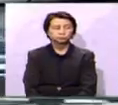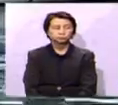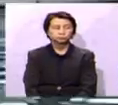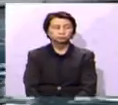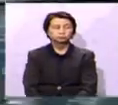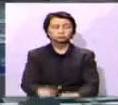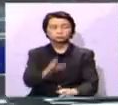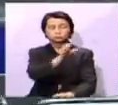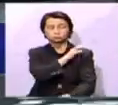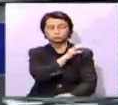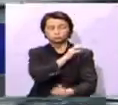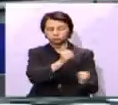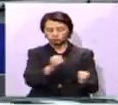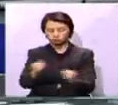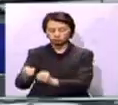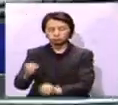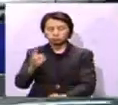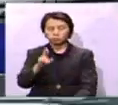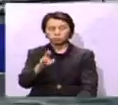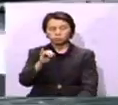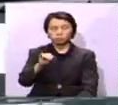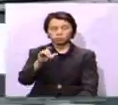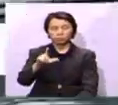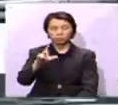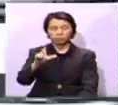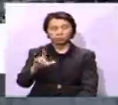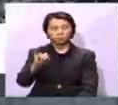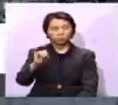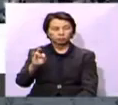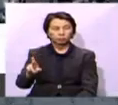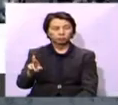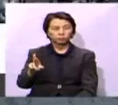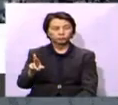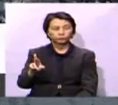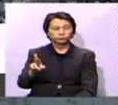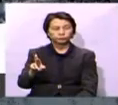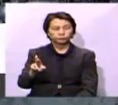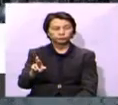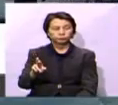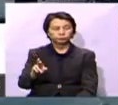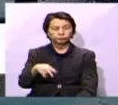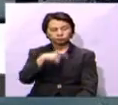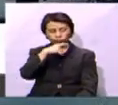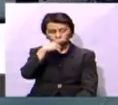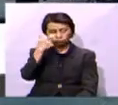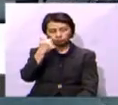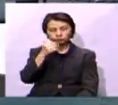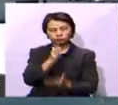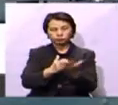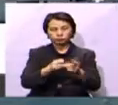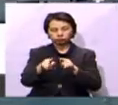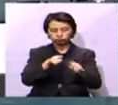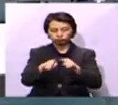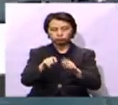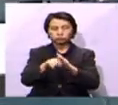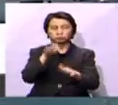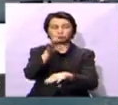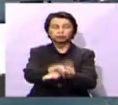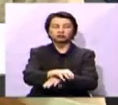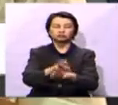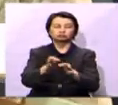Menurut pengerusi penganjur RLIR, Tunku Soraya Daklah, berikutan itu beberapa perlumbaan terpaksa